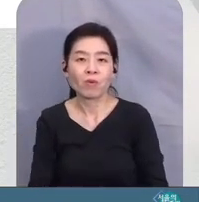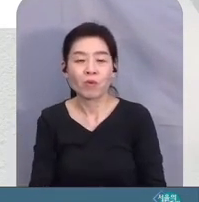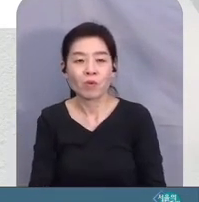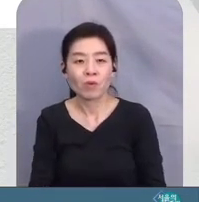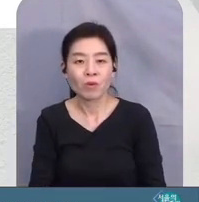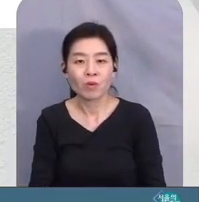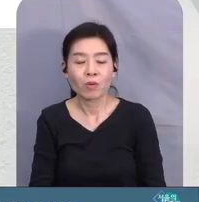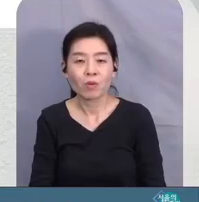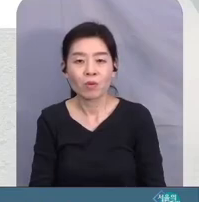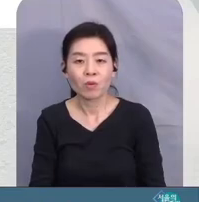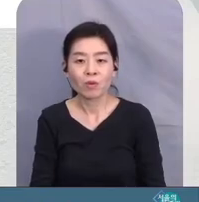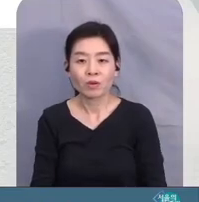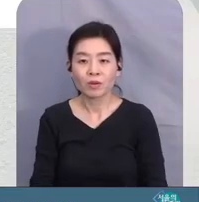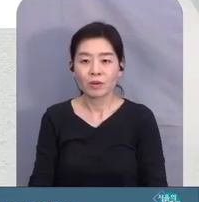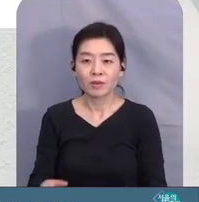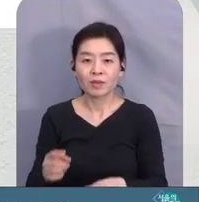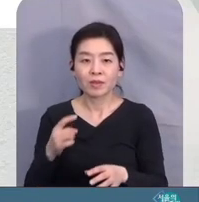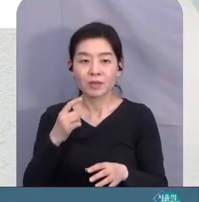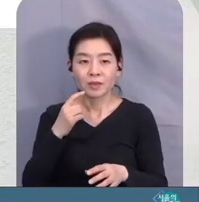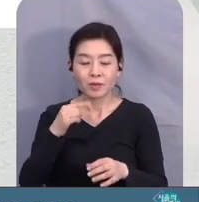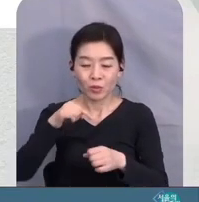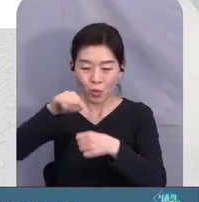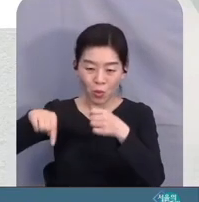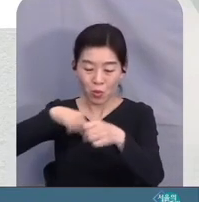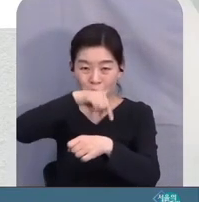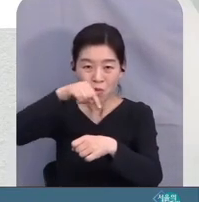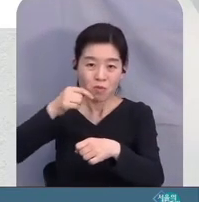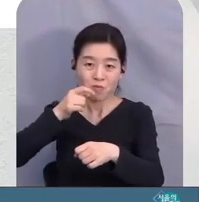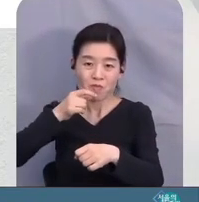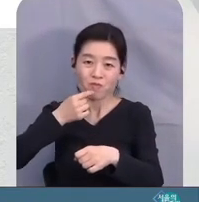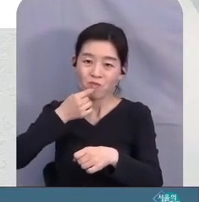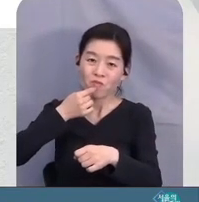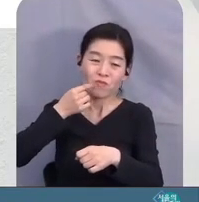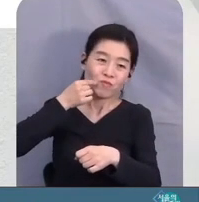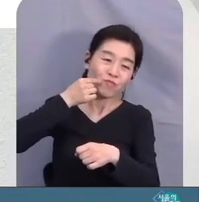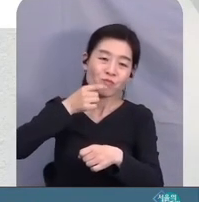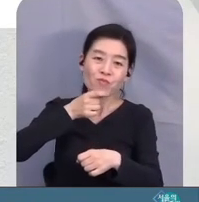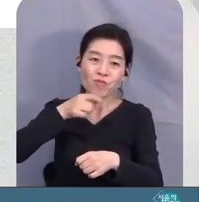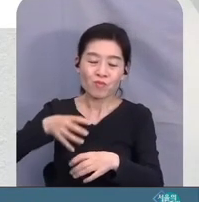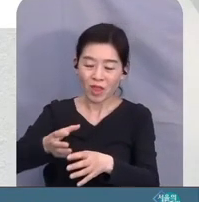저거 보기 싫다 버려라. 이거죠. 다음.